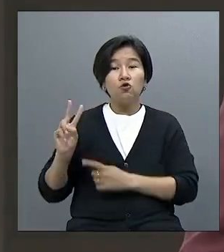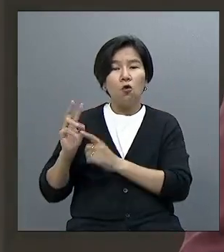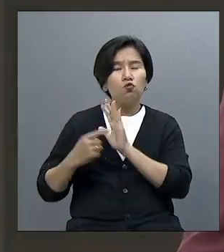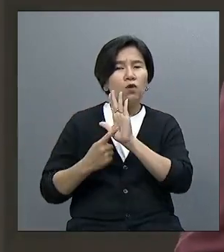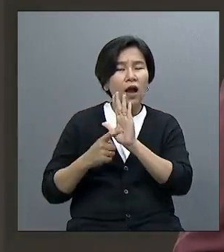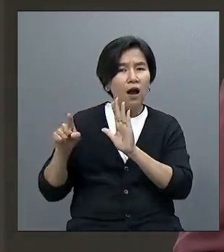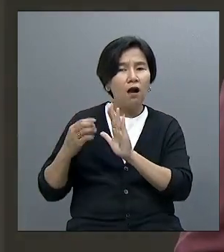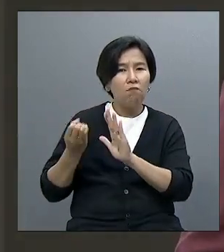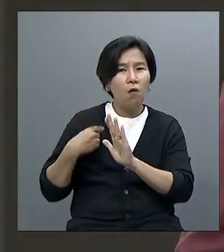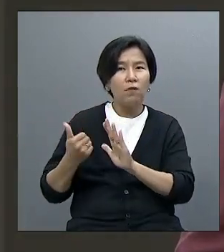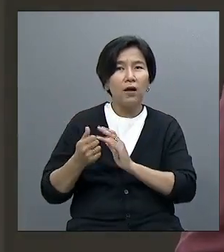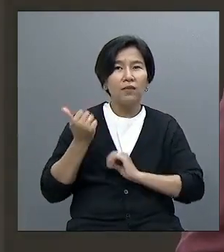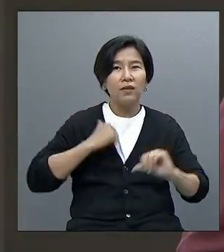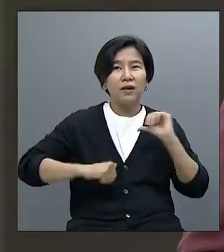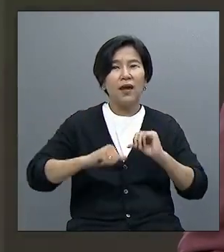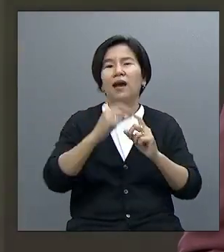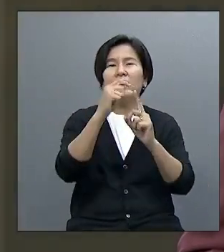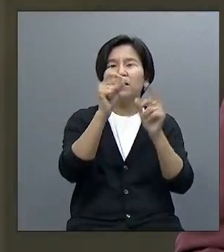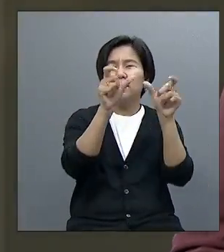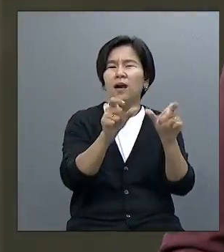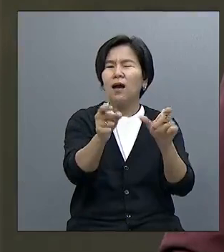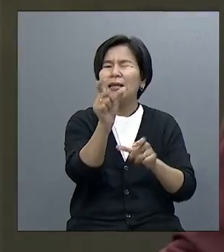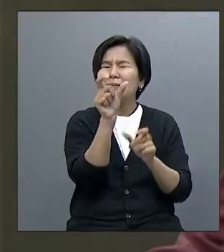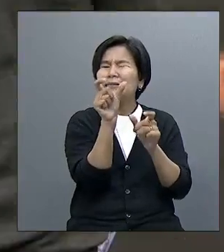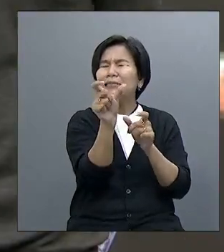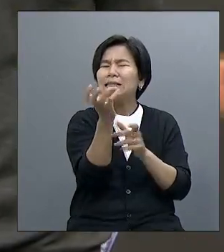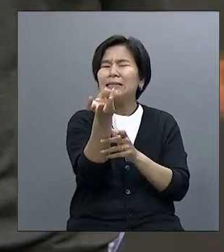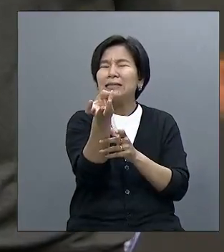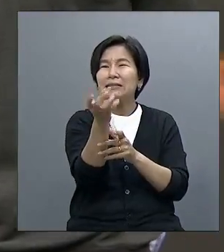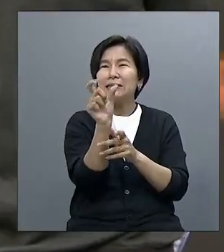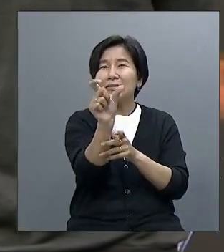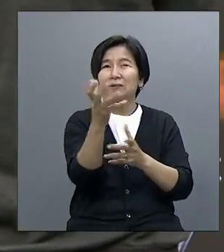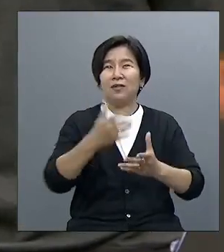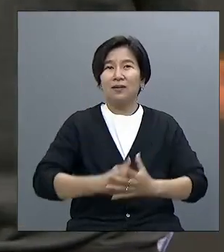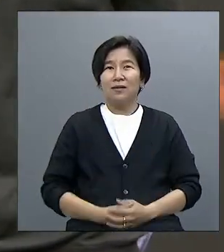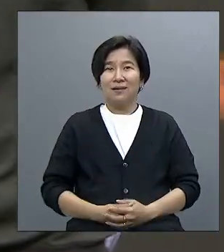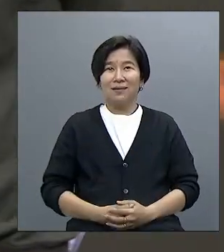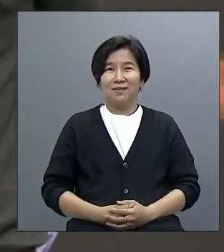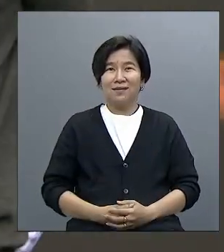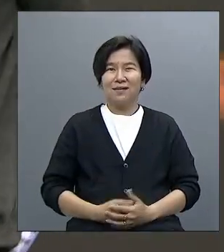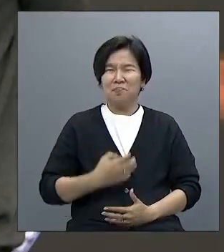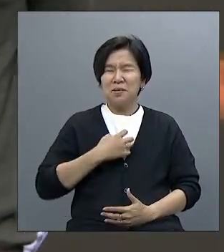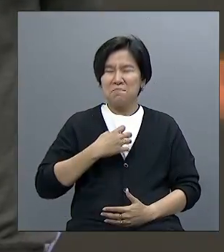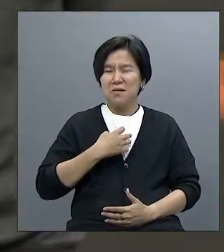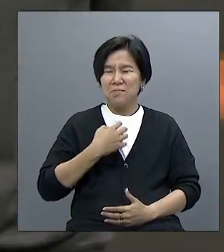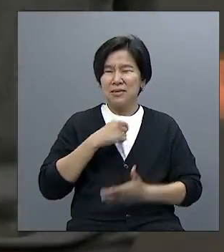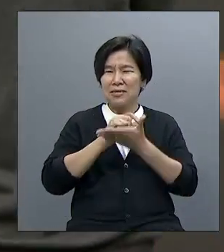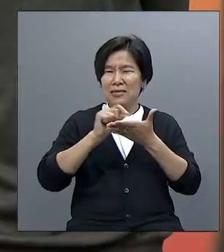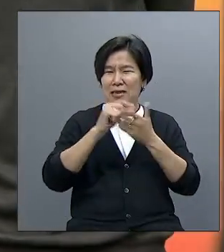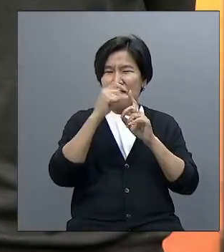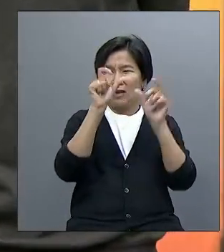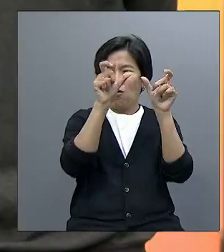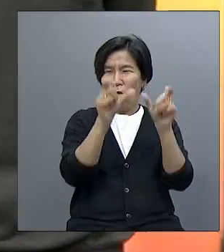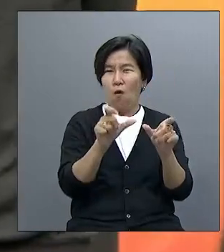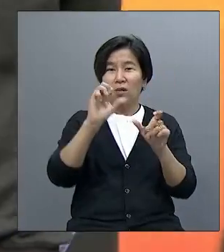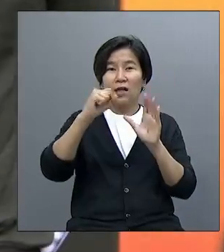างได้ไหมฮะแสดงให้ดูแบบสักท่อนหนึ่งได้ไหมฮะ ถ้าอย่างนั้นมันต้องเข้าอันนี้แล้วล่ะว่าผมก็แต่งกลอนมาเหมือนกันแต่งสักวา